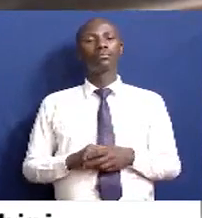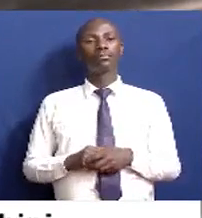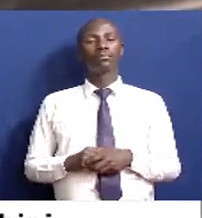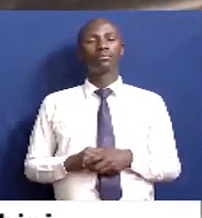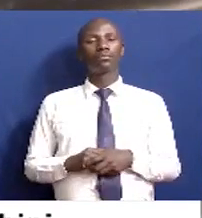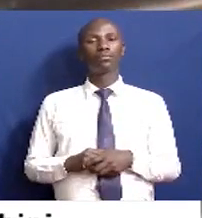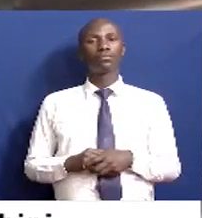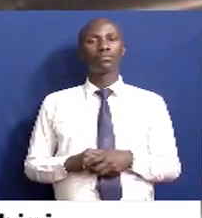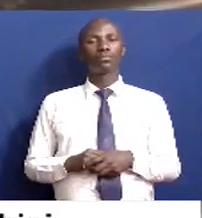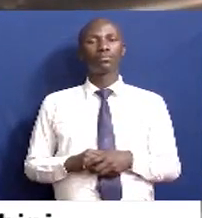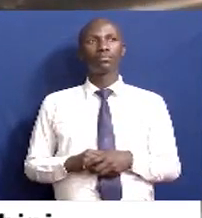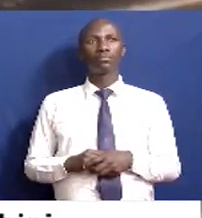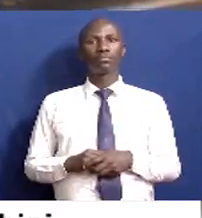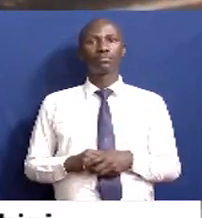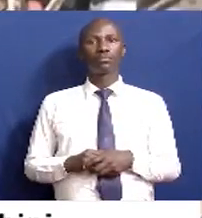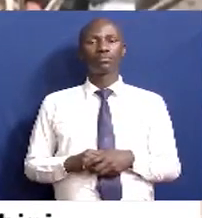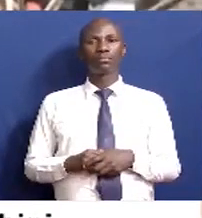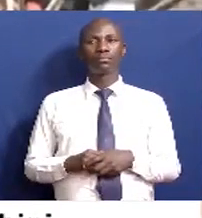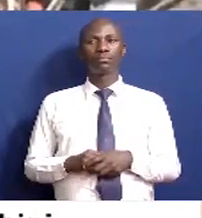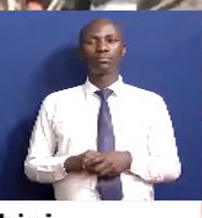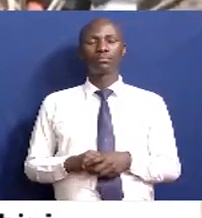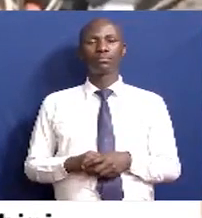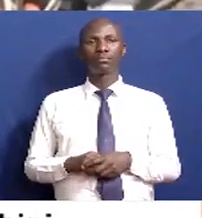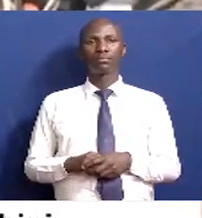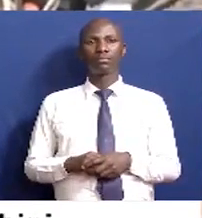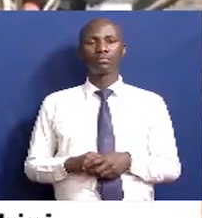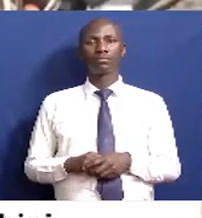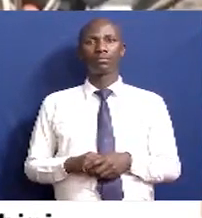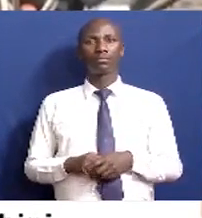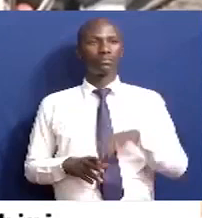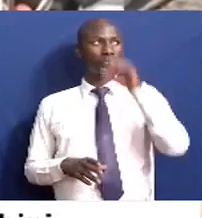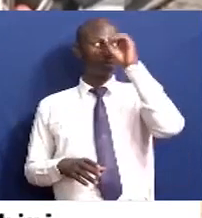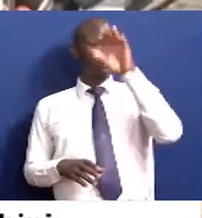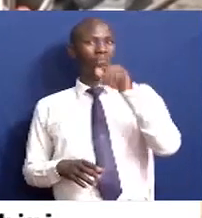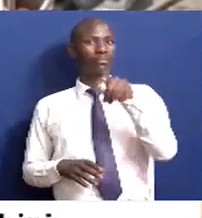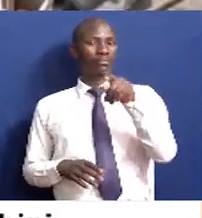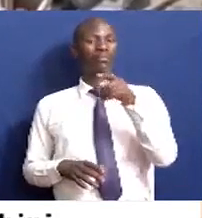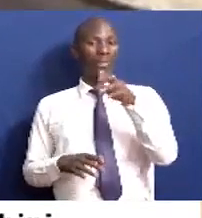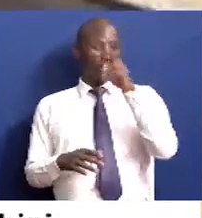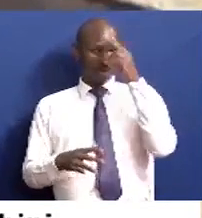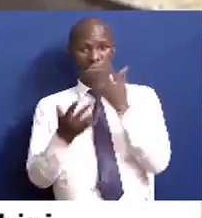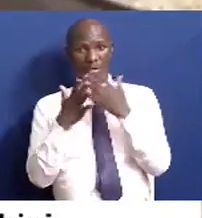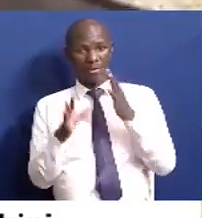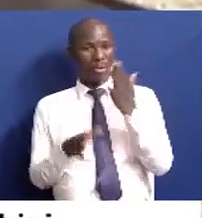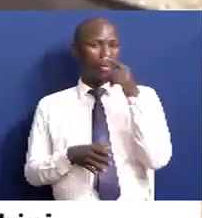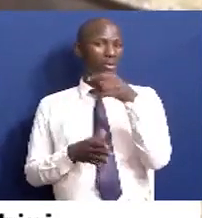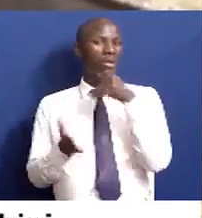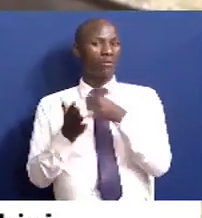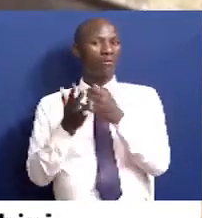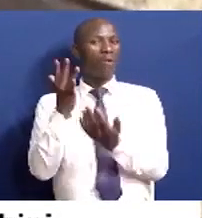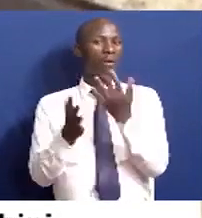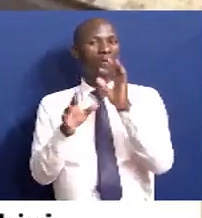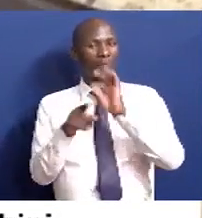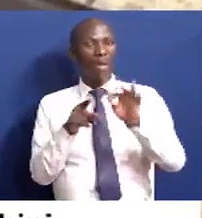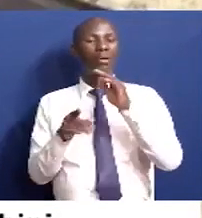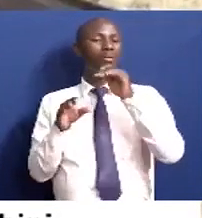Amanyiw'a ana kuma Sukuluni wa imwana wa Kijabe Boys High School na ulaweka undini ya Kiambu ni masiyeto ni mavisa ama avolisi maikonani wana kieko cha kuvivia nyumba ya